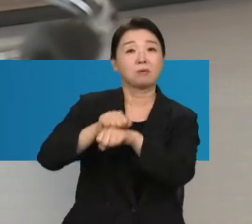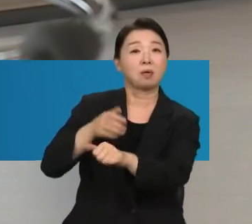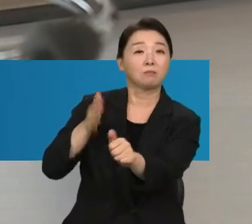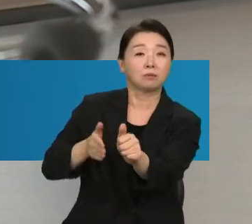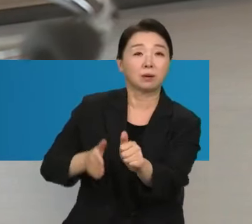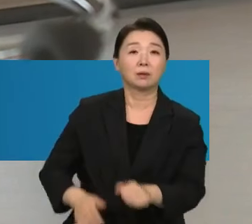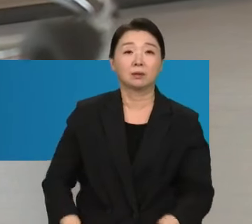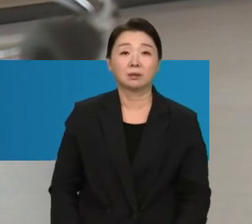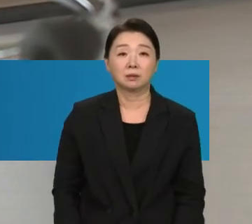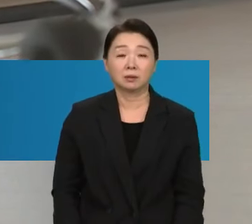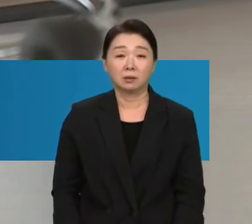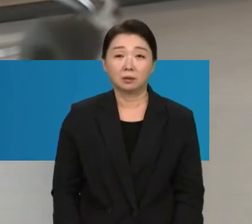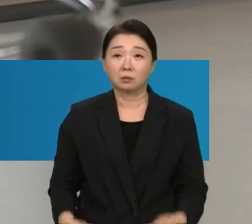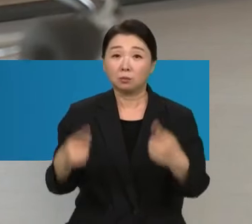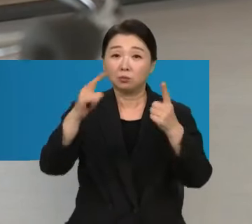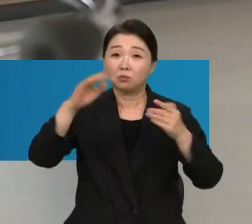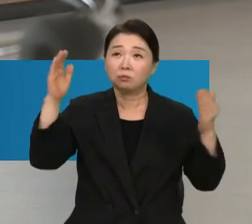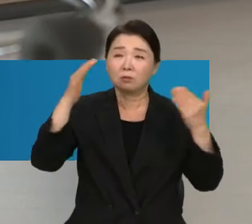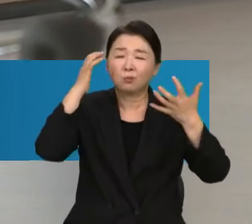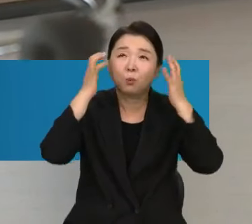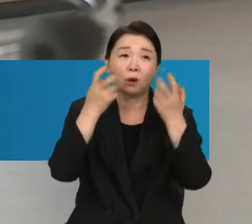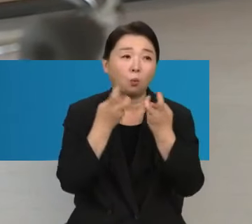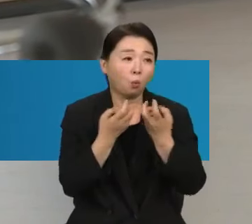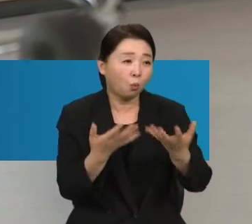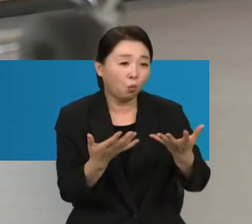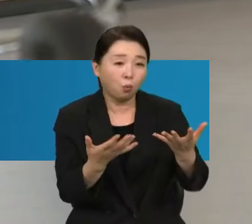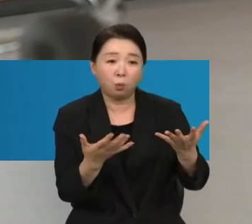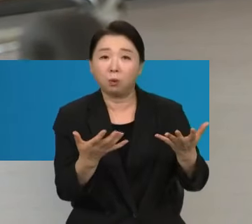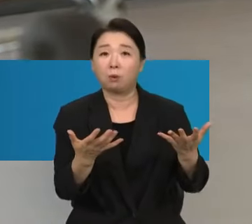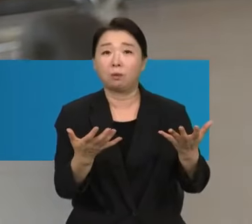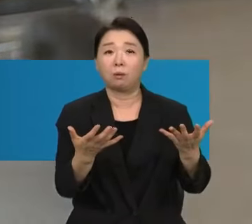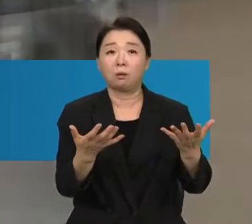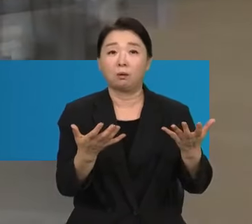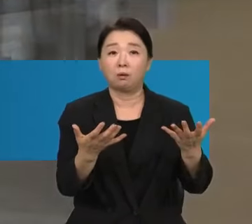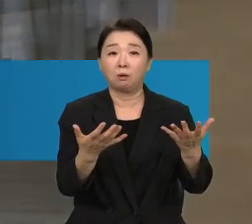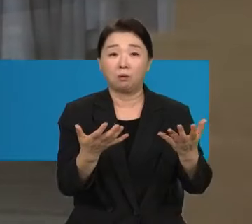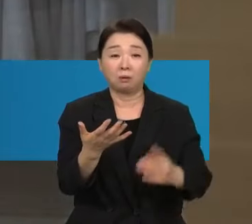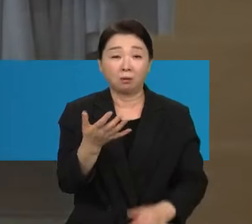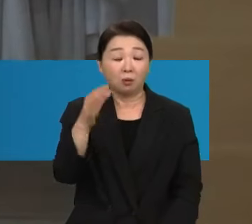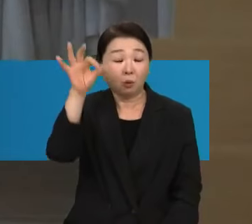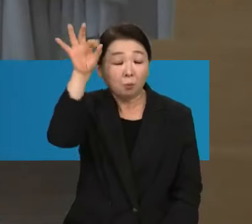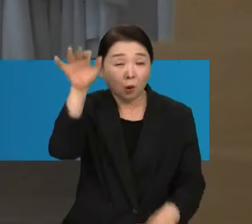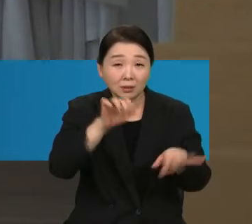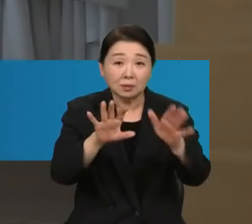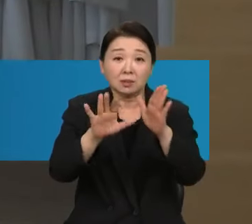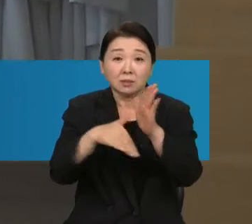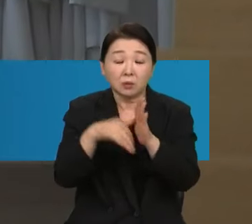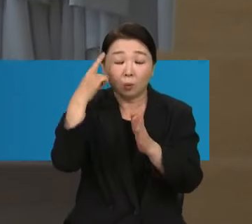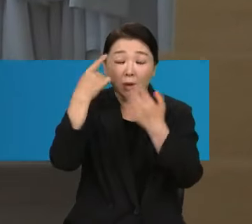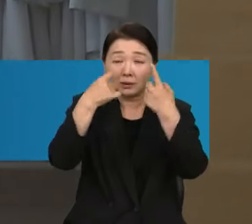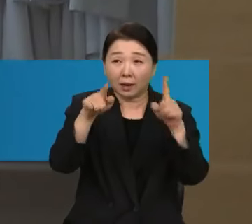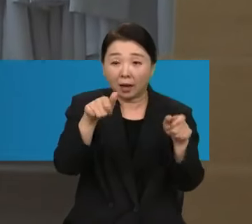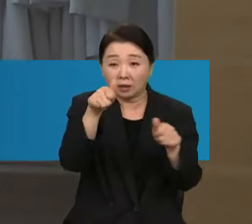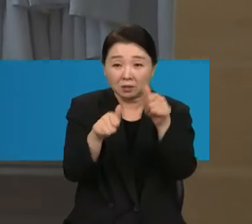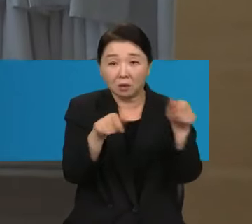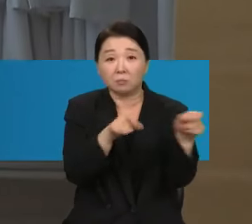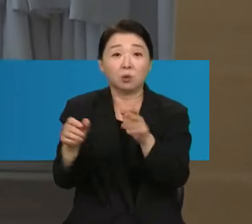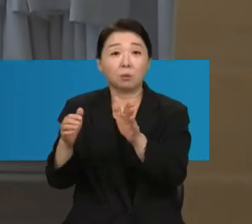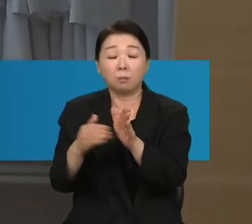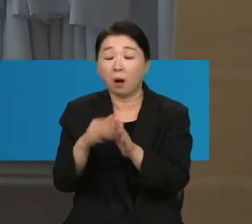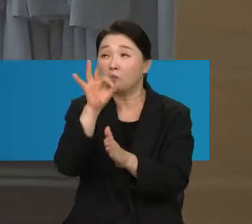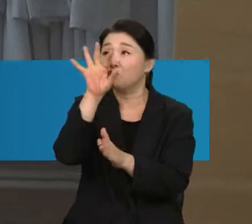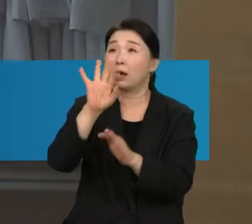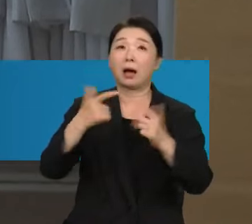있습니다. 그럼 수험생들의 혼란은 어쩌란 거냐는 지적이 나오지만 포항 지진 때도 수능을 미뤘으니 불가능한 얘기가